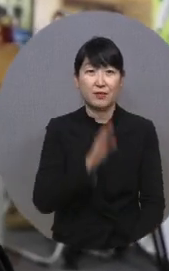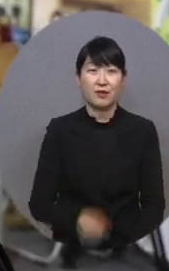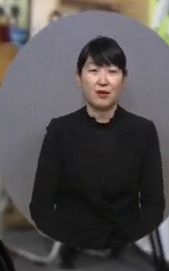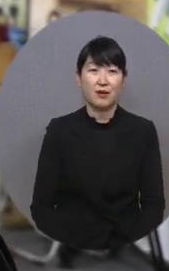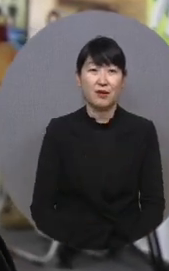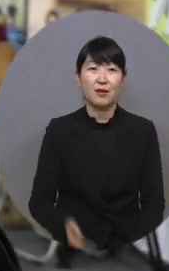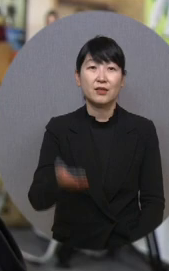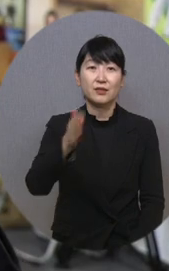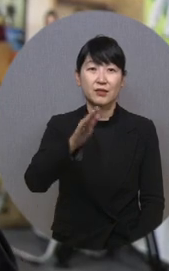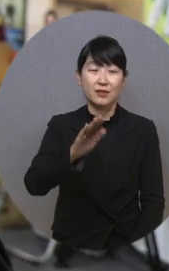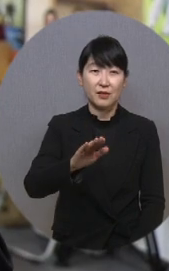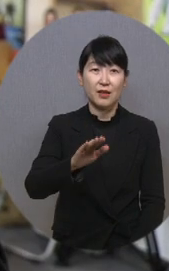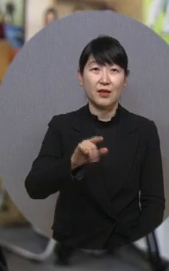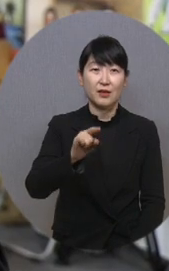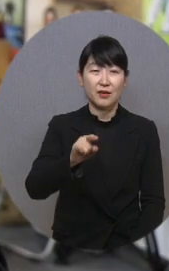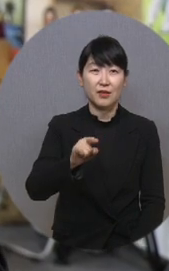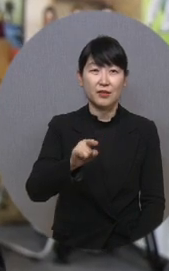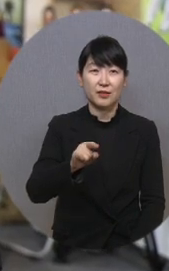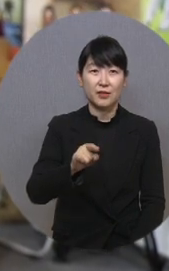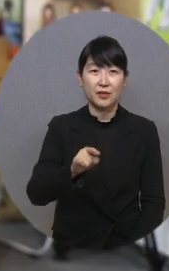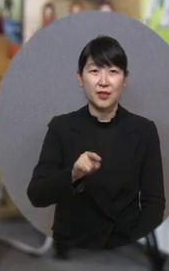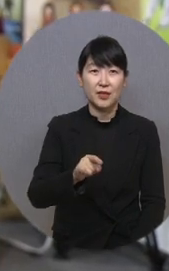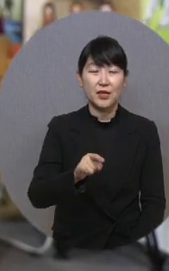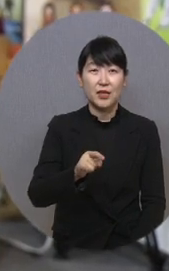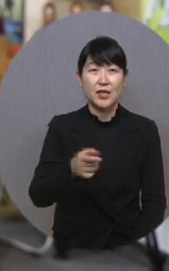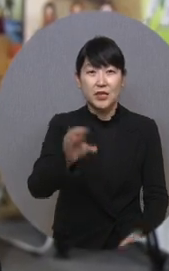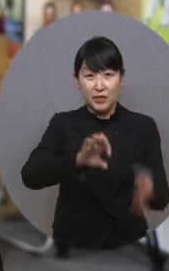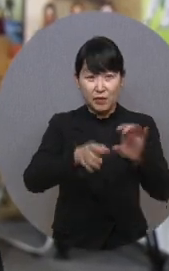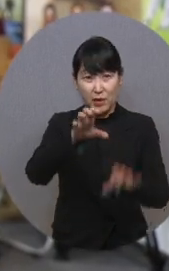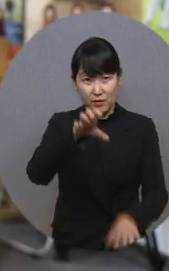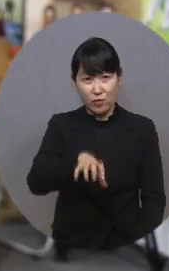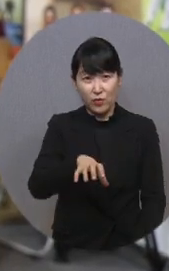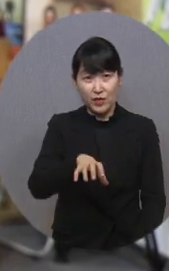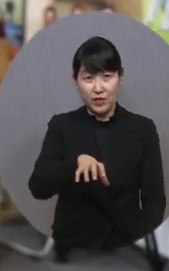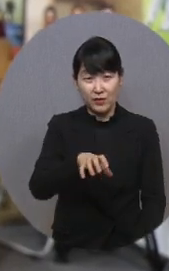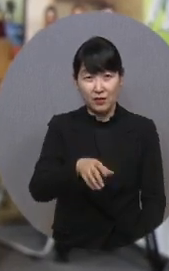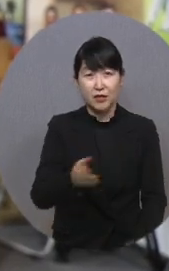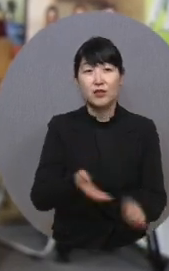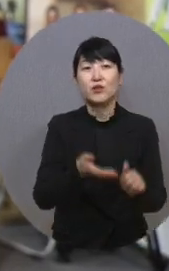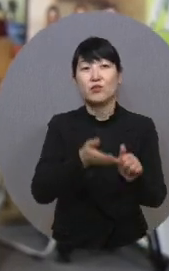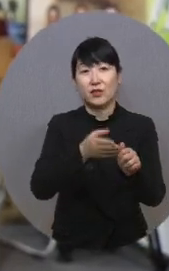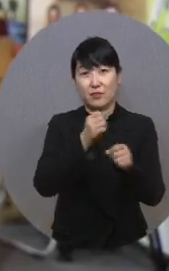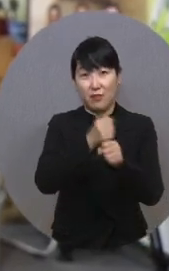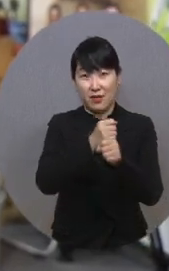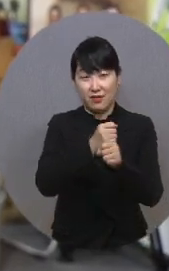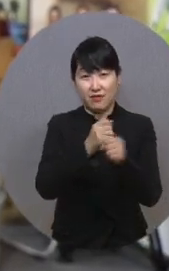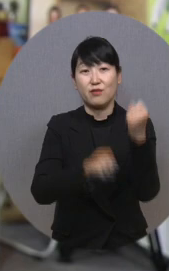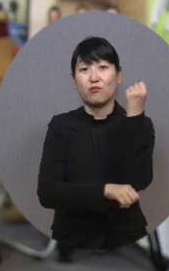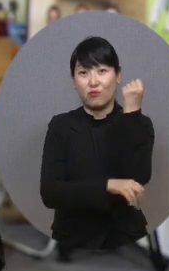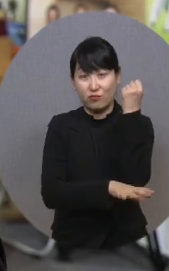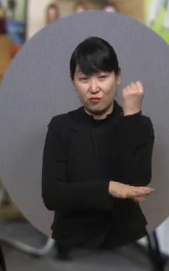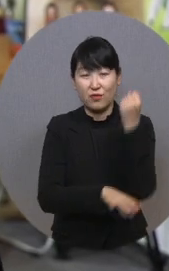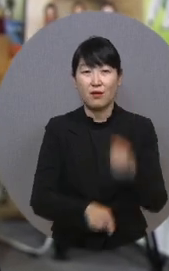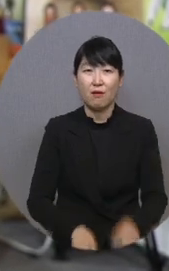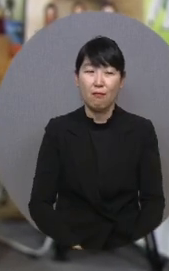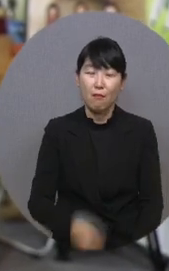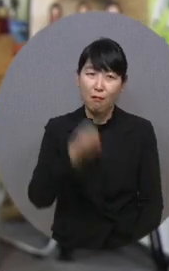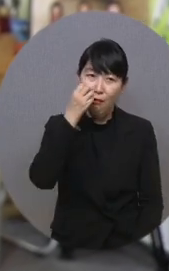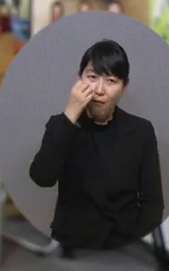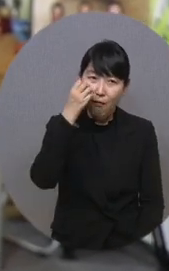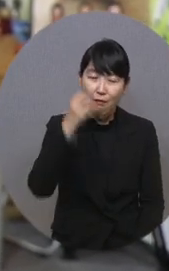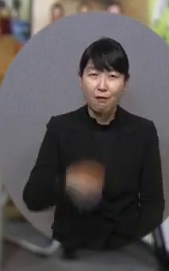대량으로 우리가 배양해서 만들어낼 수 있기 때문에 그걸 또 이렇게 만들 수 있는 건가 봐요. 진짜 신기하고